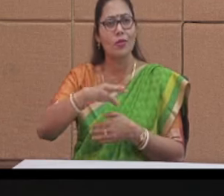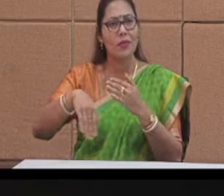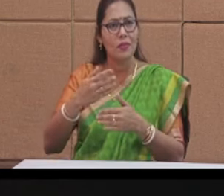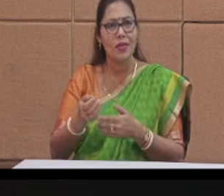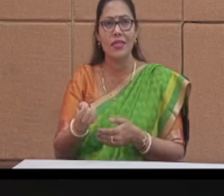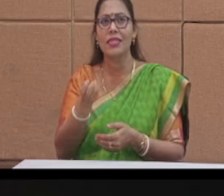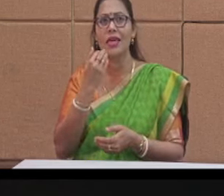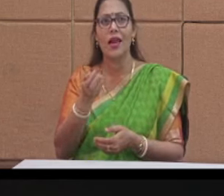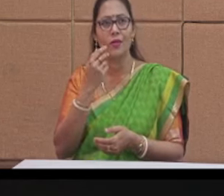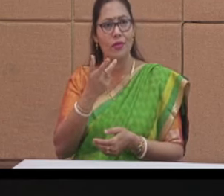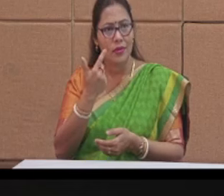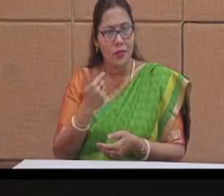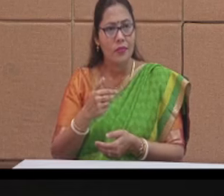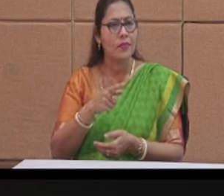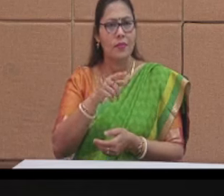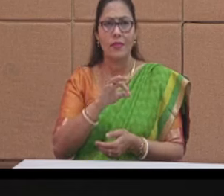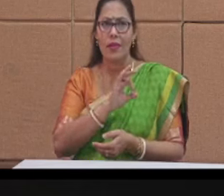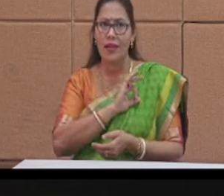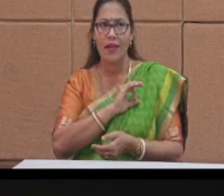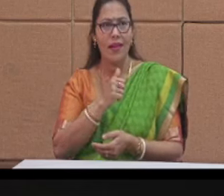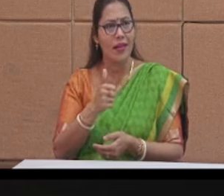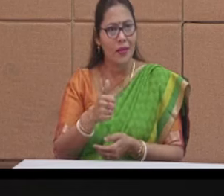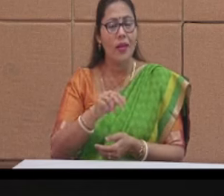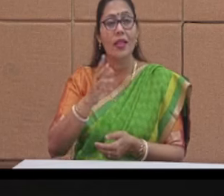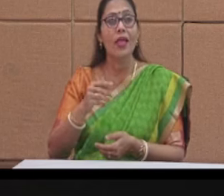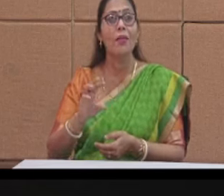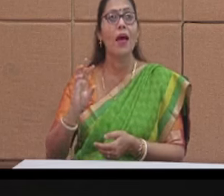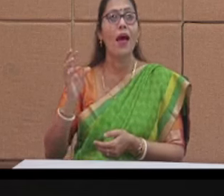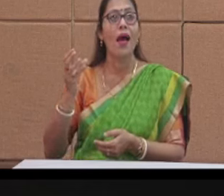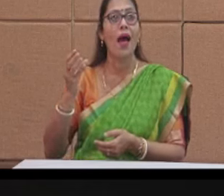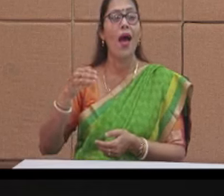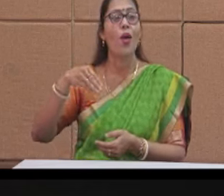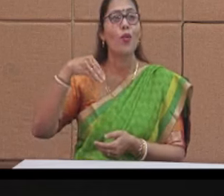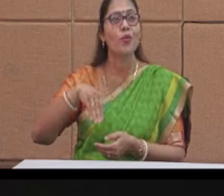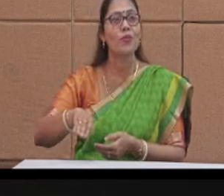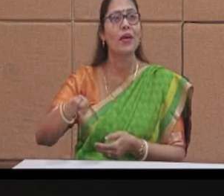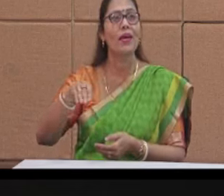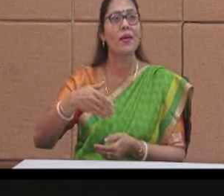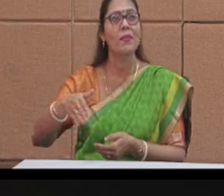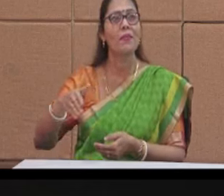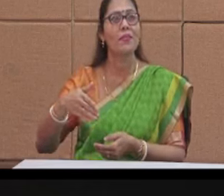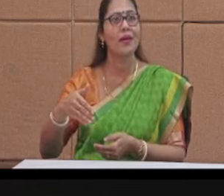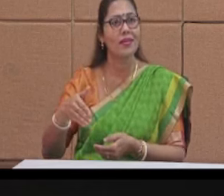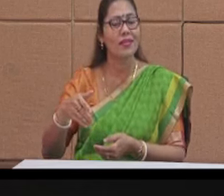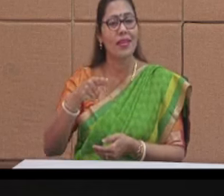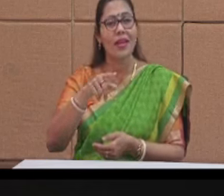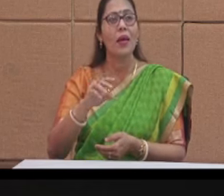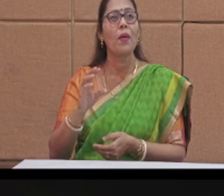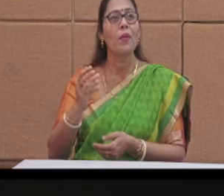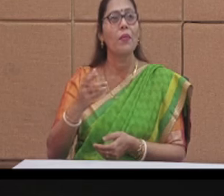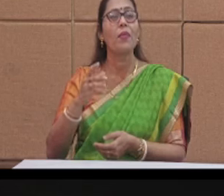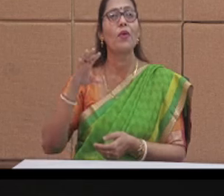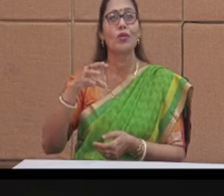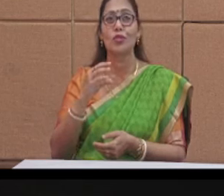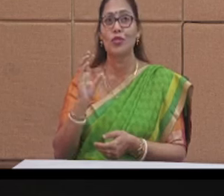মিশিয়ে দিল এগুলো যদি আমার খুব একটা ভালো না লাগে তাহলে আমি একটু